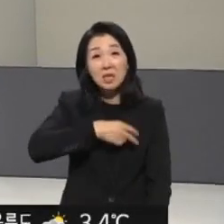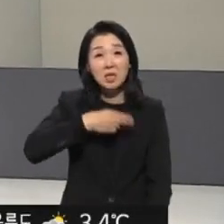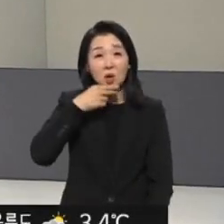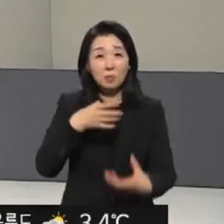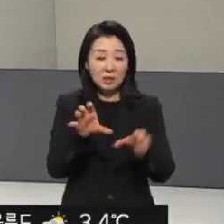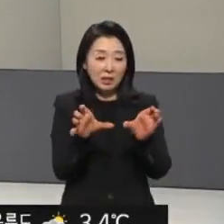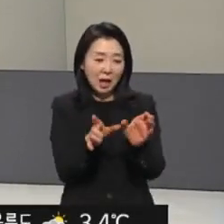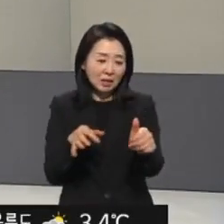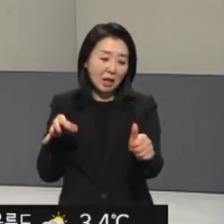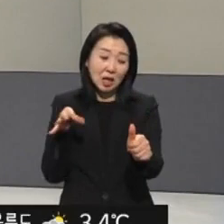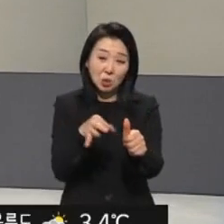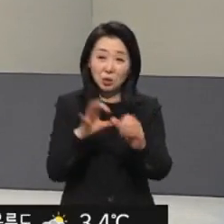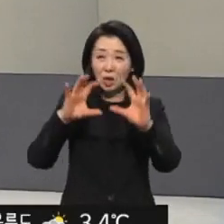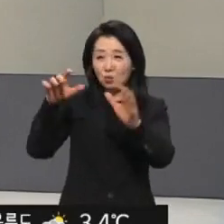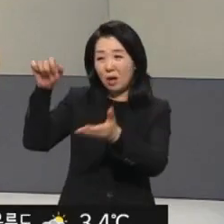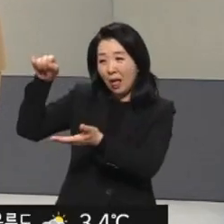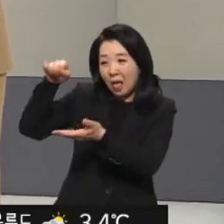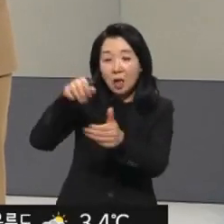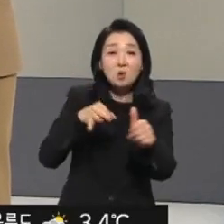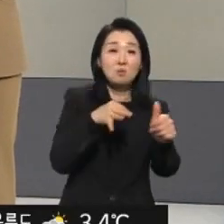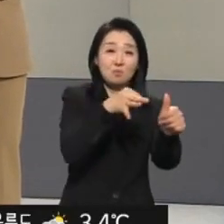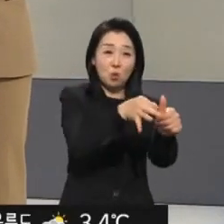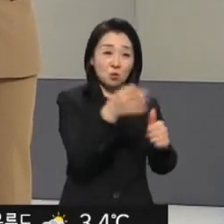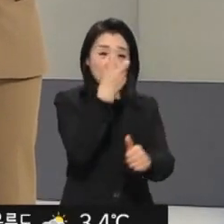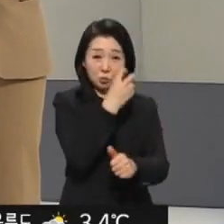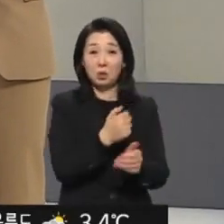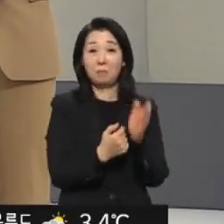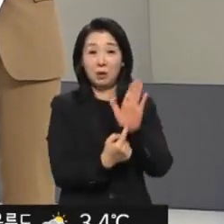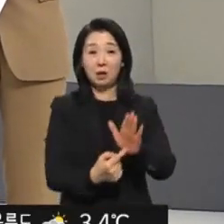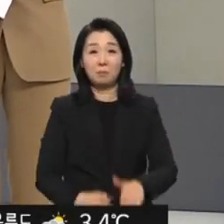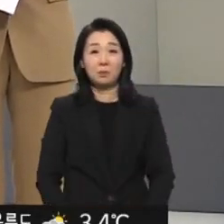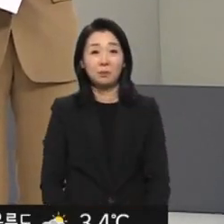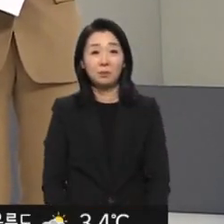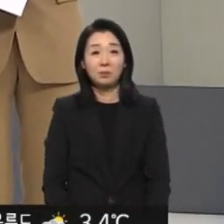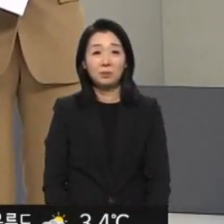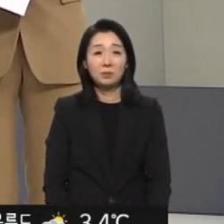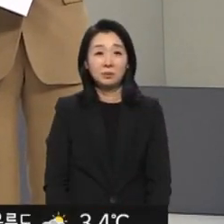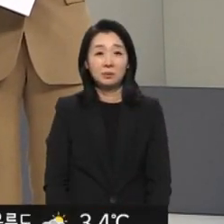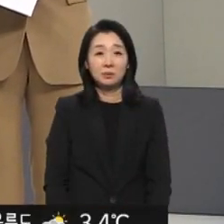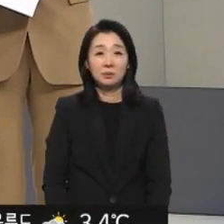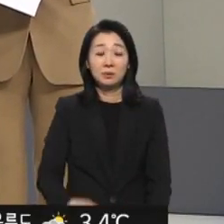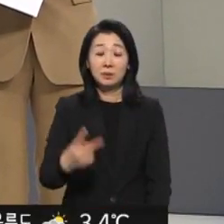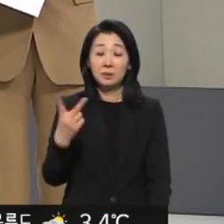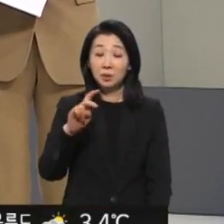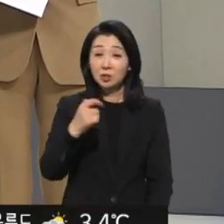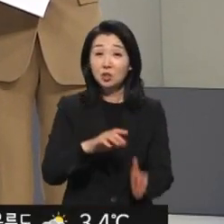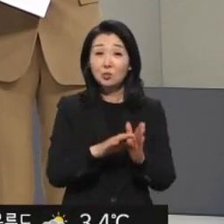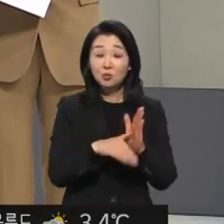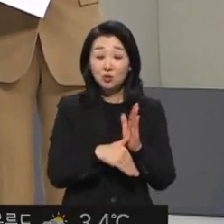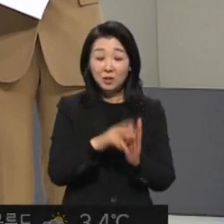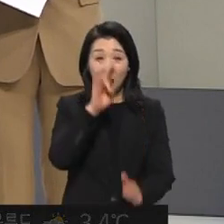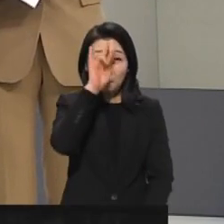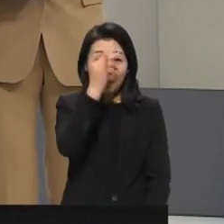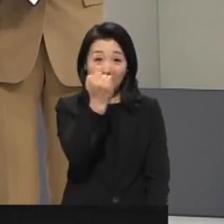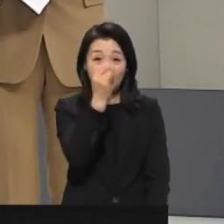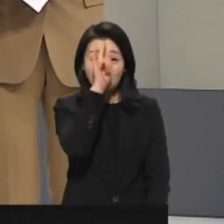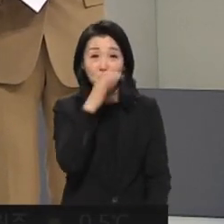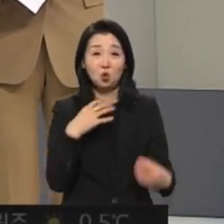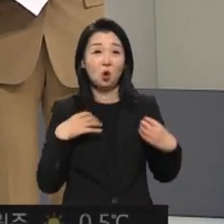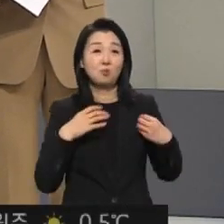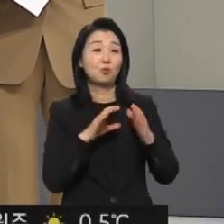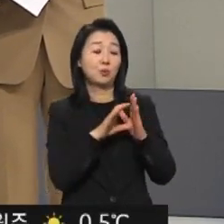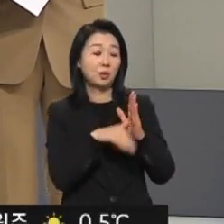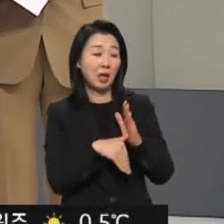민간단체에 지원한 국고보조금 실태 조사 결과를 발표했습니다. 여기에 따르면 2016년 박근혜 정부에서